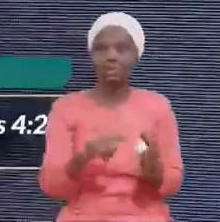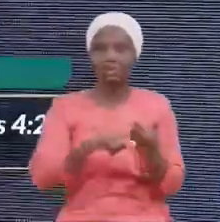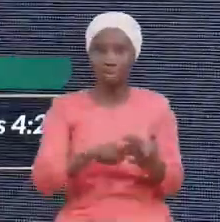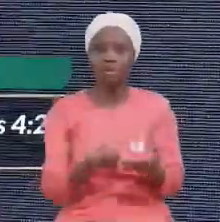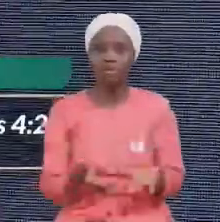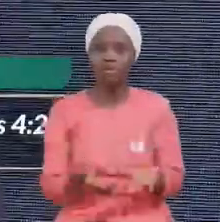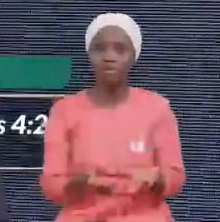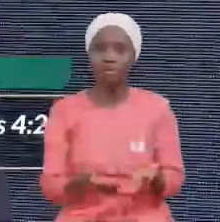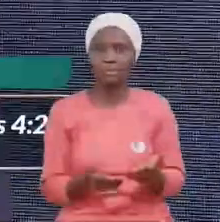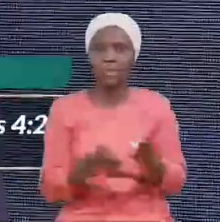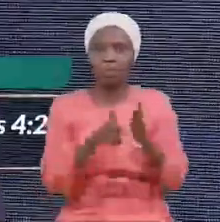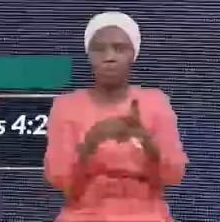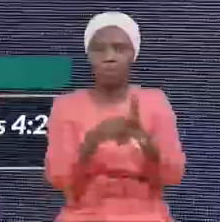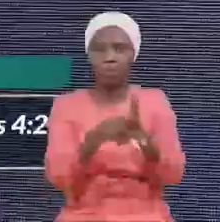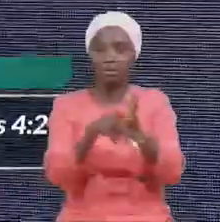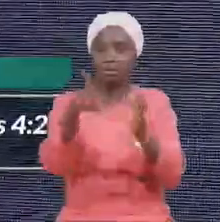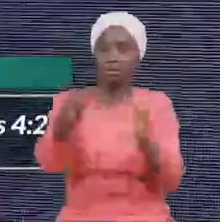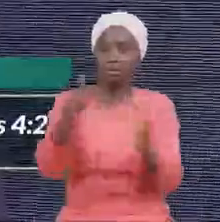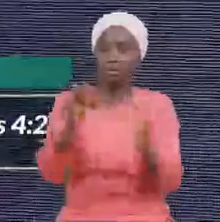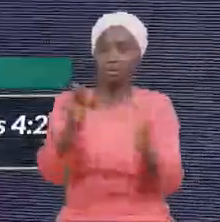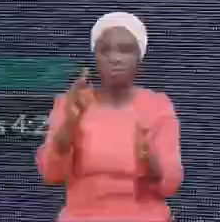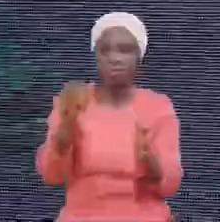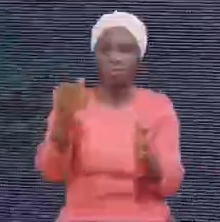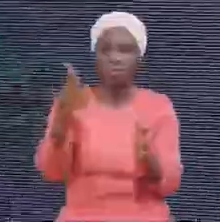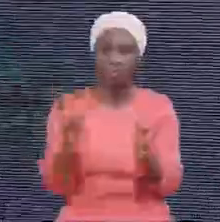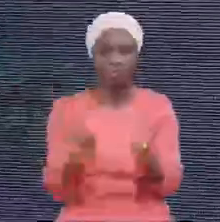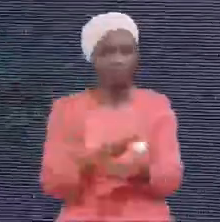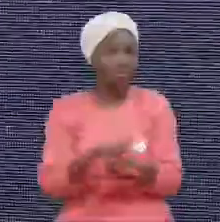Mais vous savez, le cours primaire n'enseigne pas tout.